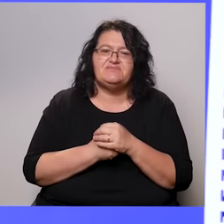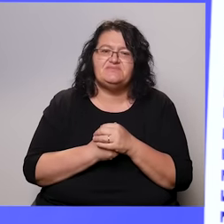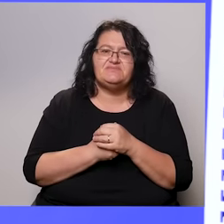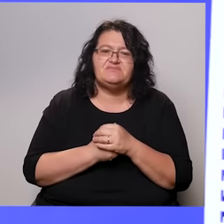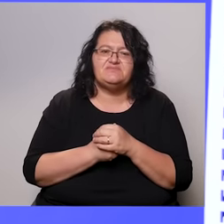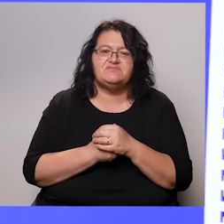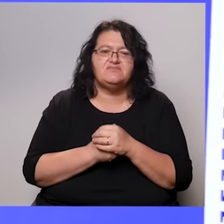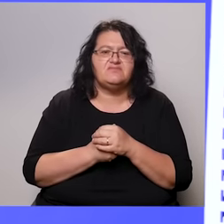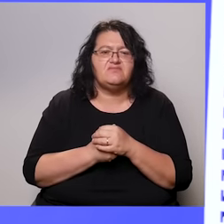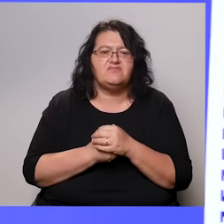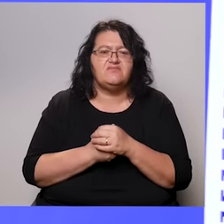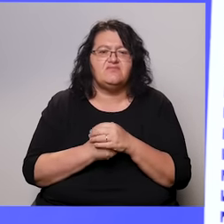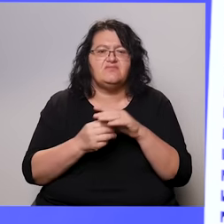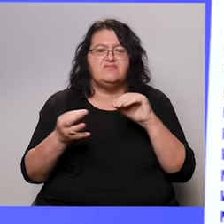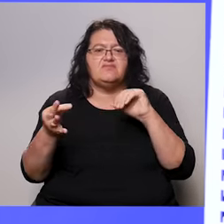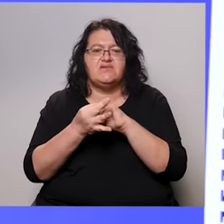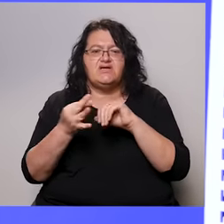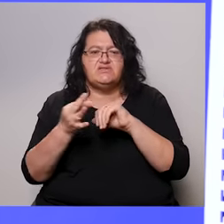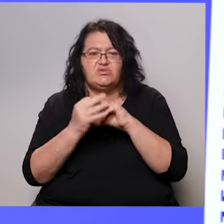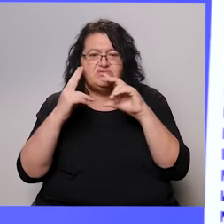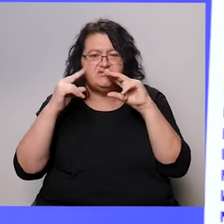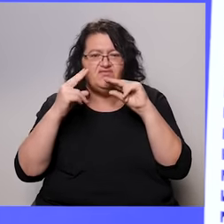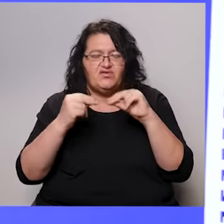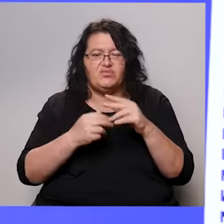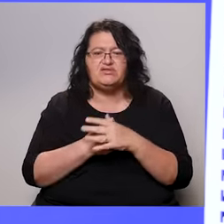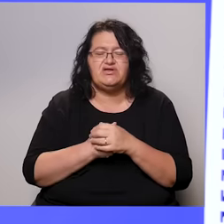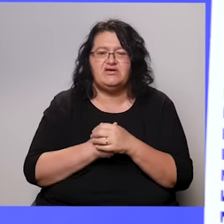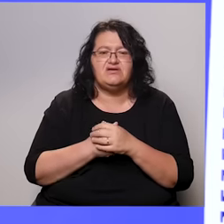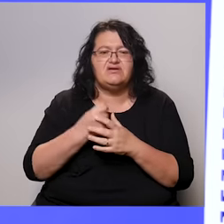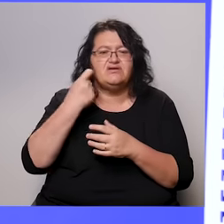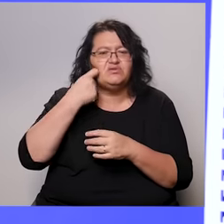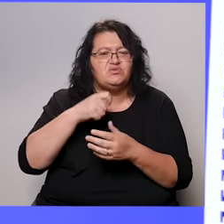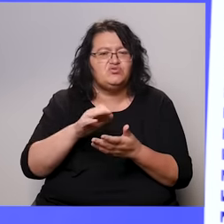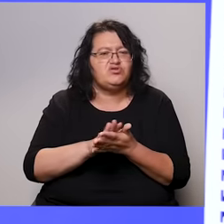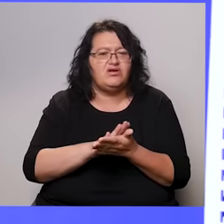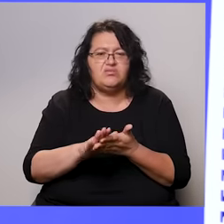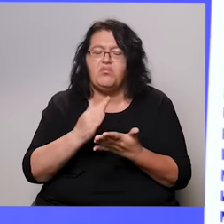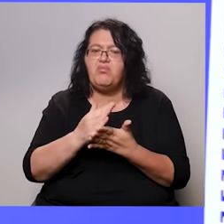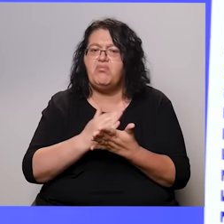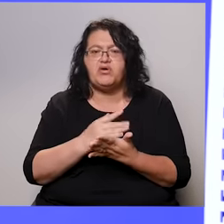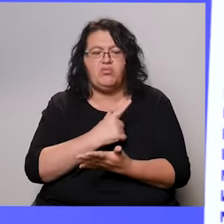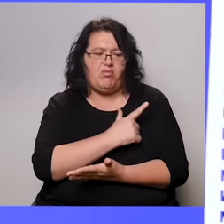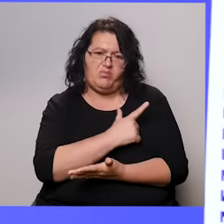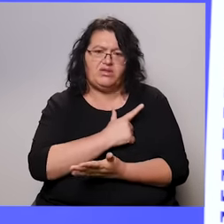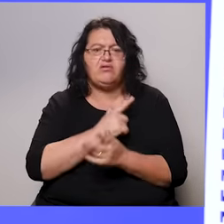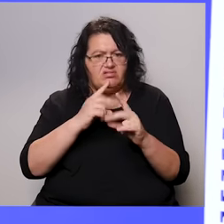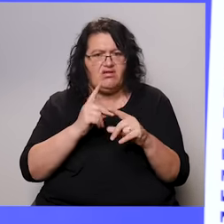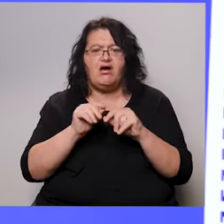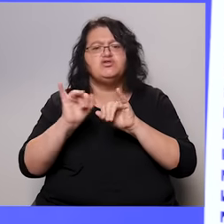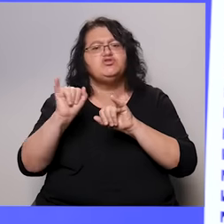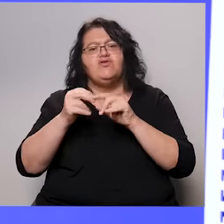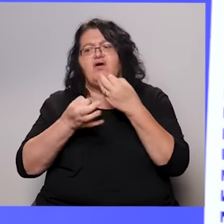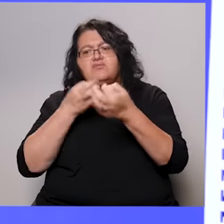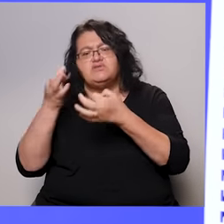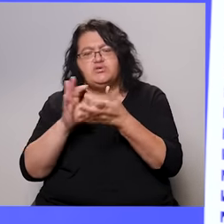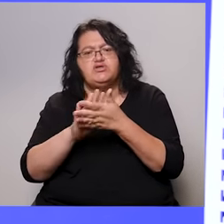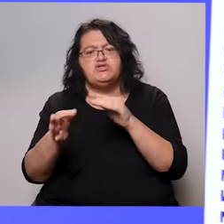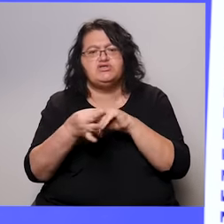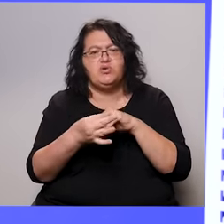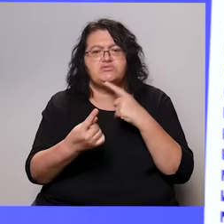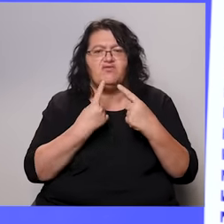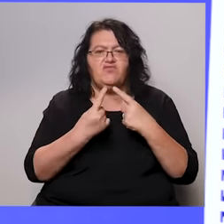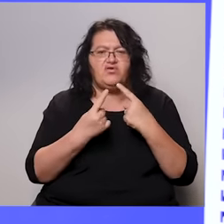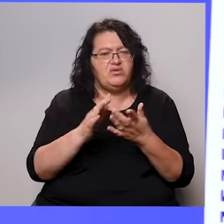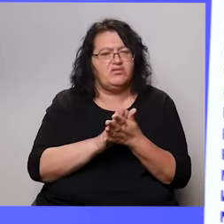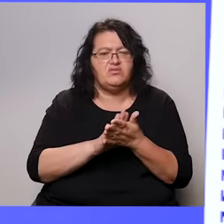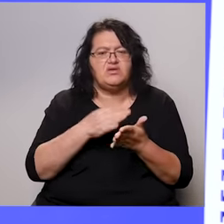Și culmea îi vorbește la soția. Nu știa nimeni problema noastră. Numai noi acasă chiar povestisem cu soția și am zis,